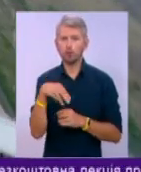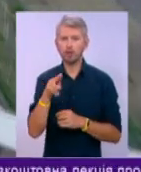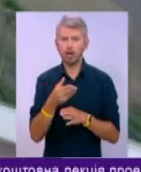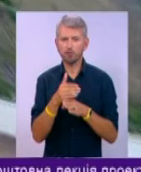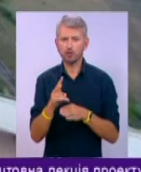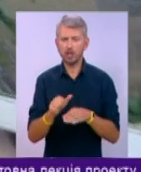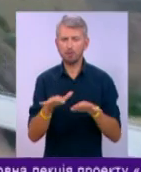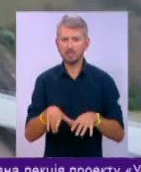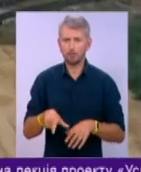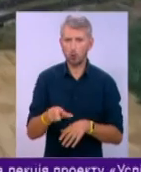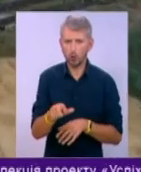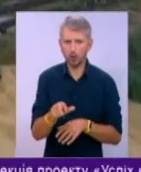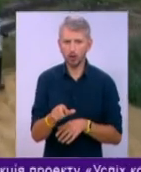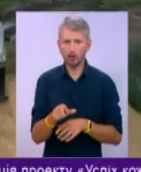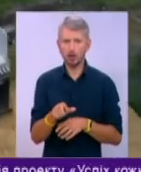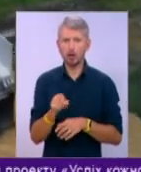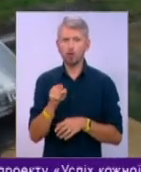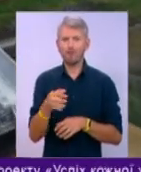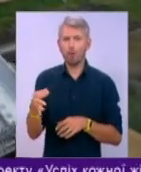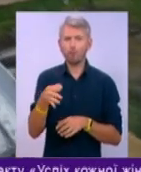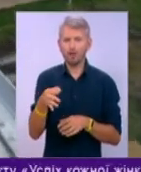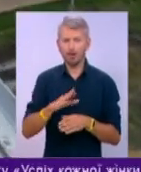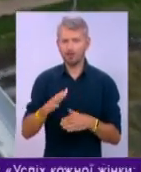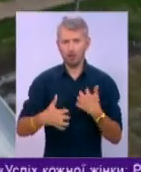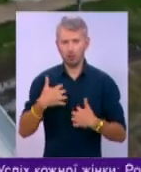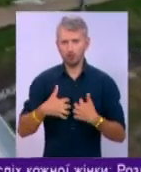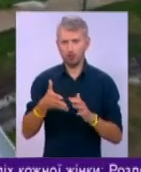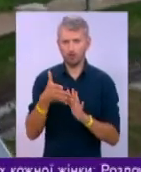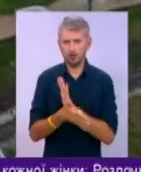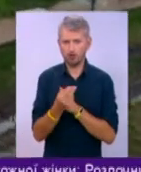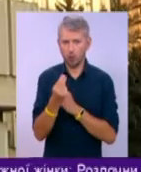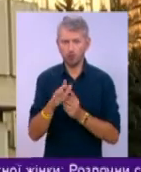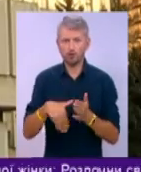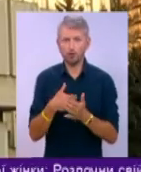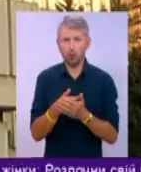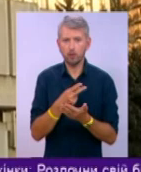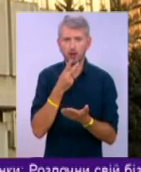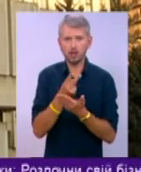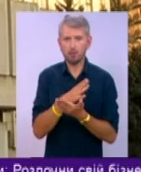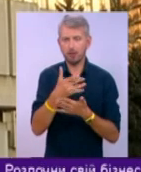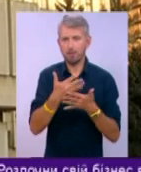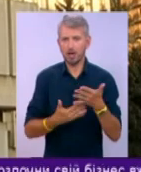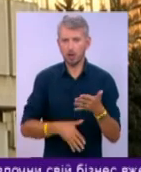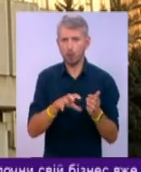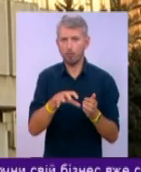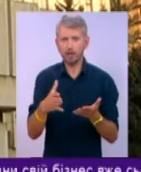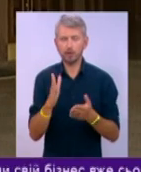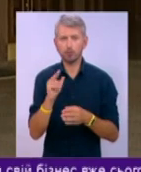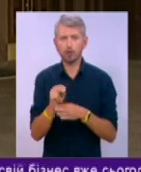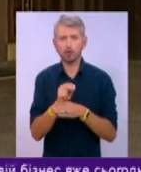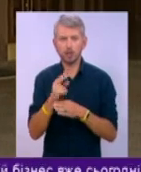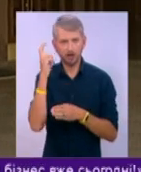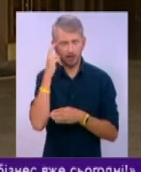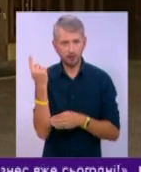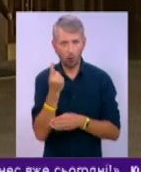виділені місцеві дороги. То в областях не поспішають освоювати кошти. Досі не представили перелік об'єктів, які ремонтуватимуть у